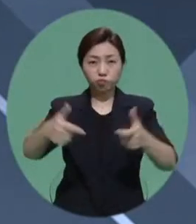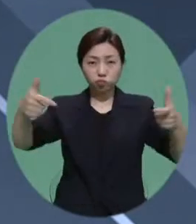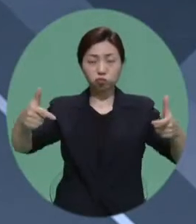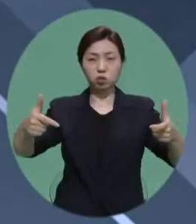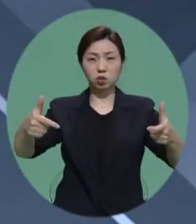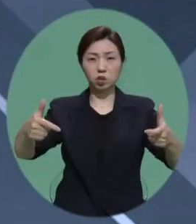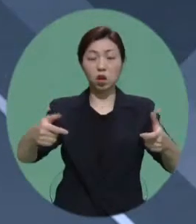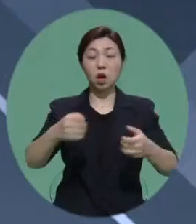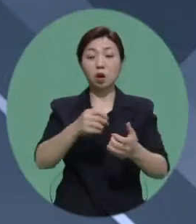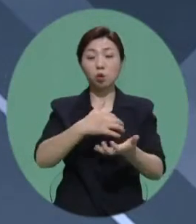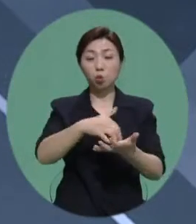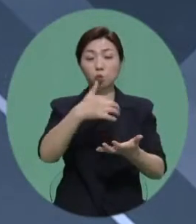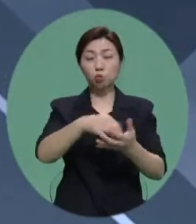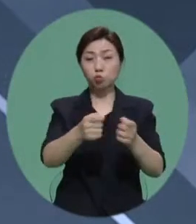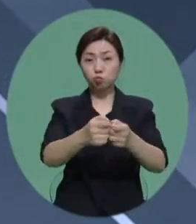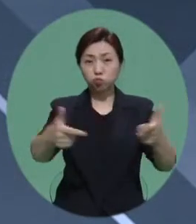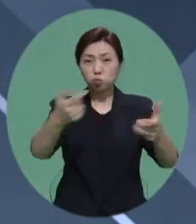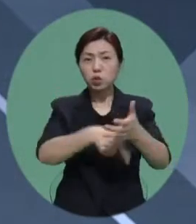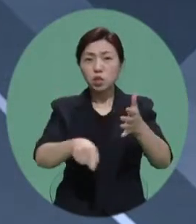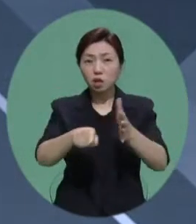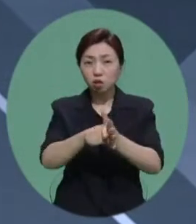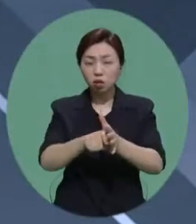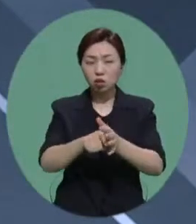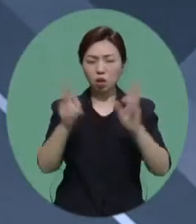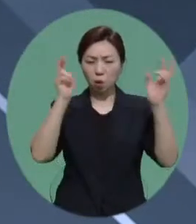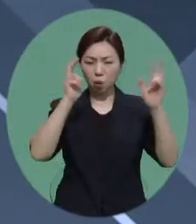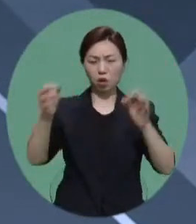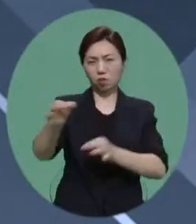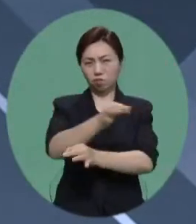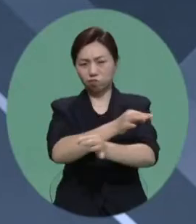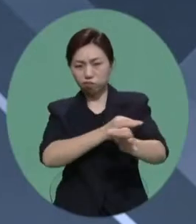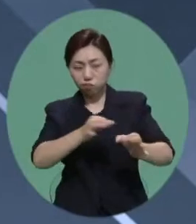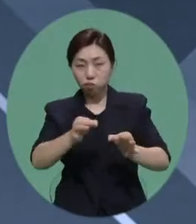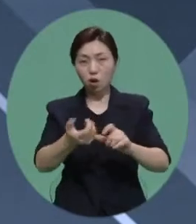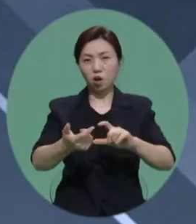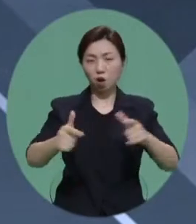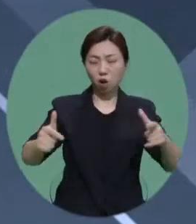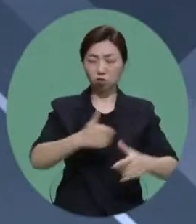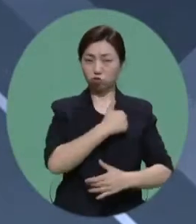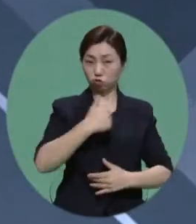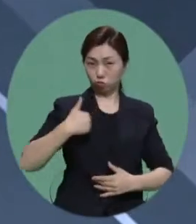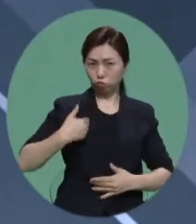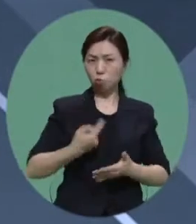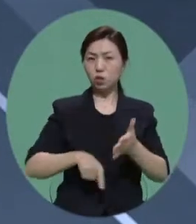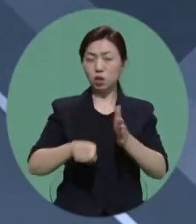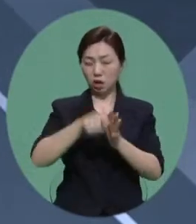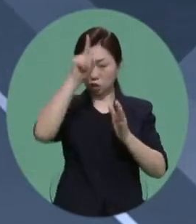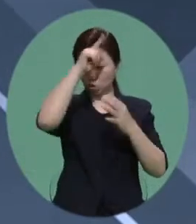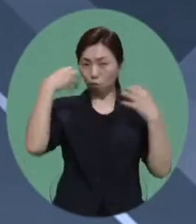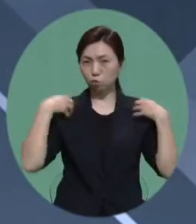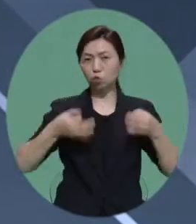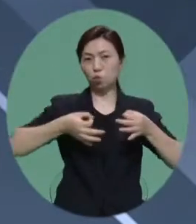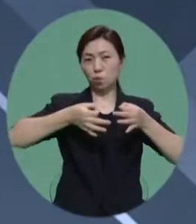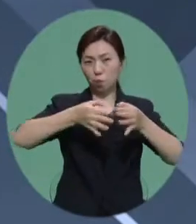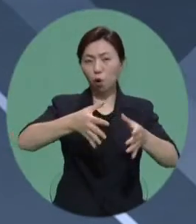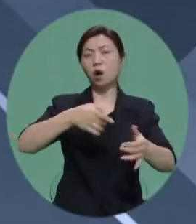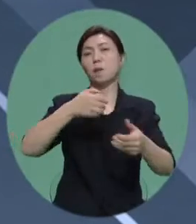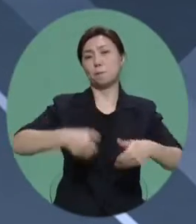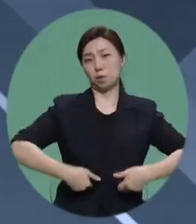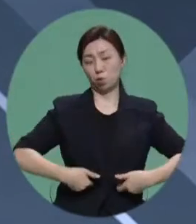활성화되고 기업활동의 황성 해야 됩니다 국가의 대대적인 투자가 필요하다 인프라 교육 그리고